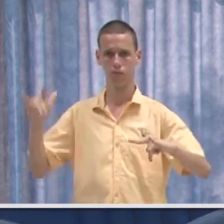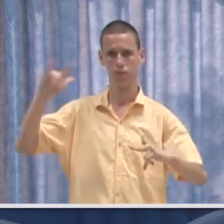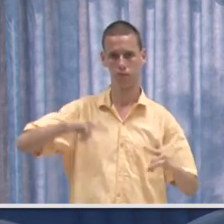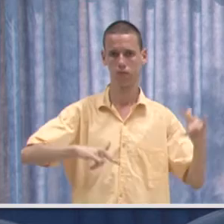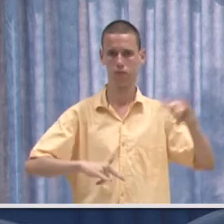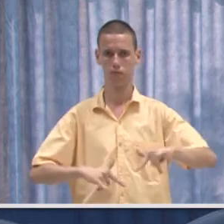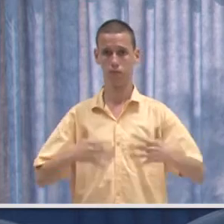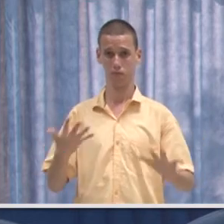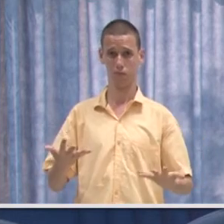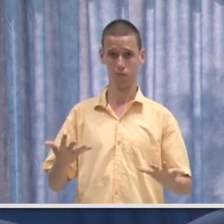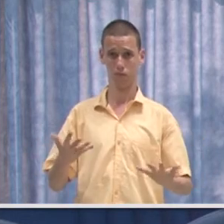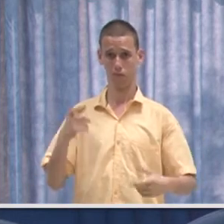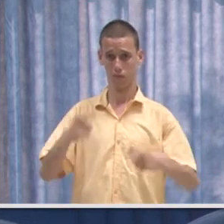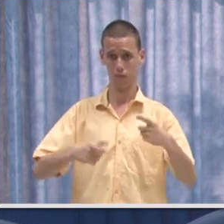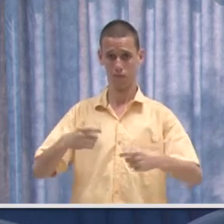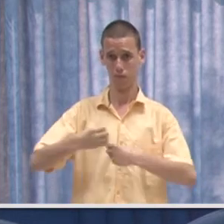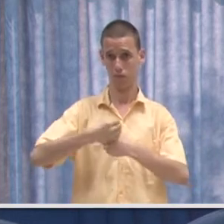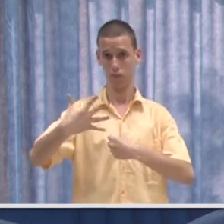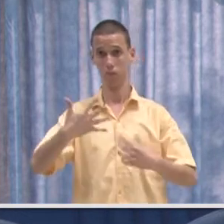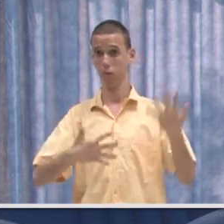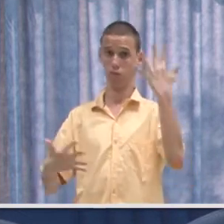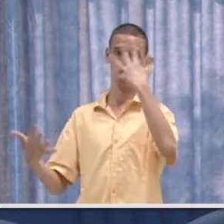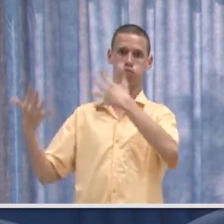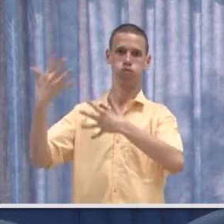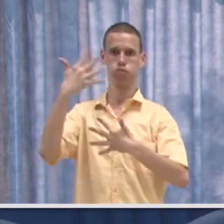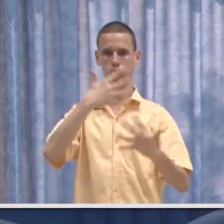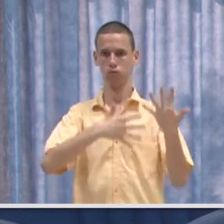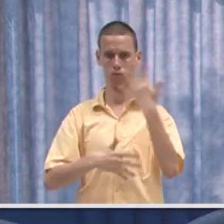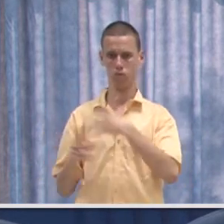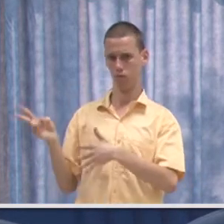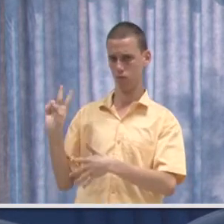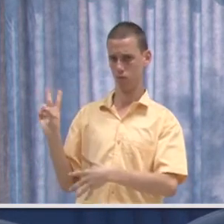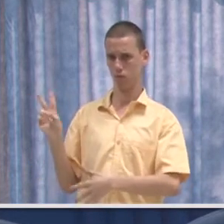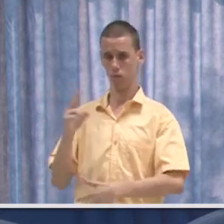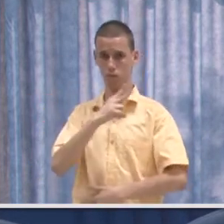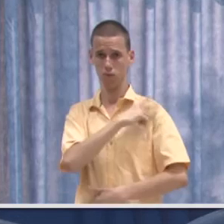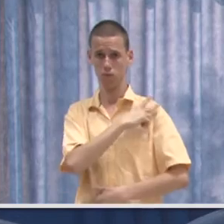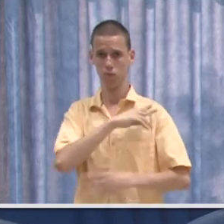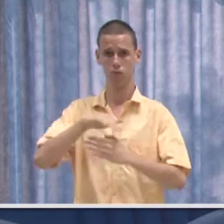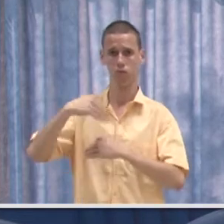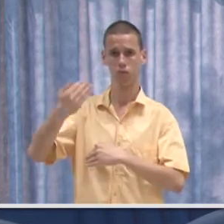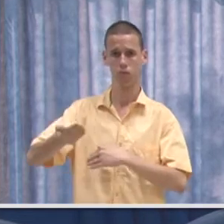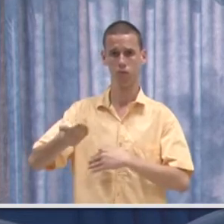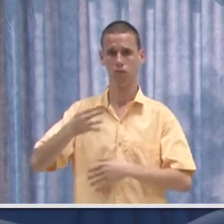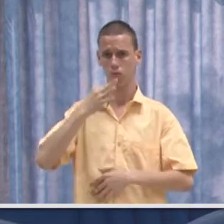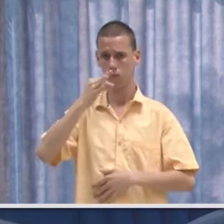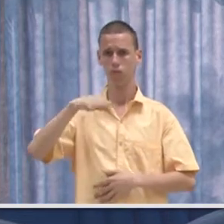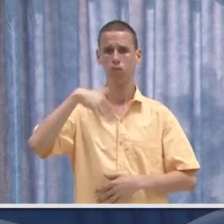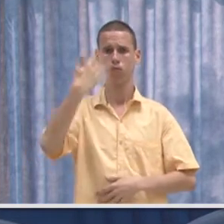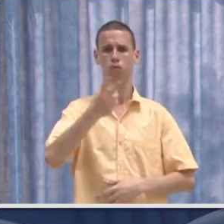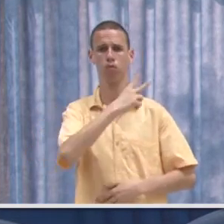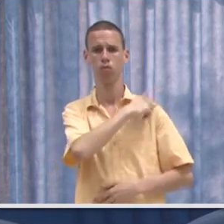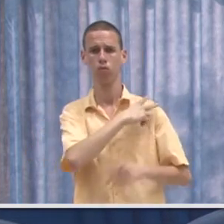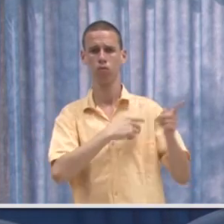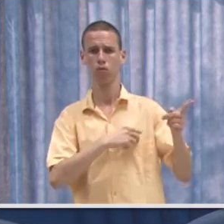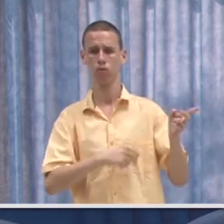clair sur la tête pour dire it's you guys who are in charge. est-ce que qui compte les temps pour aller? Moi quoi, je ne comprends